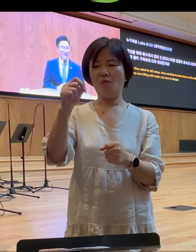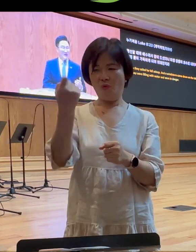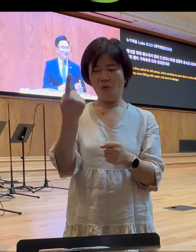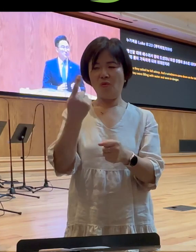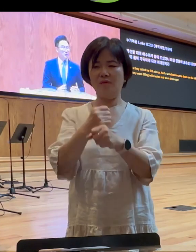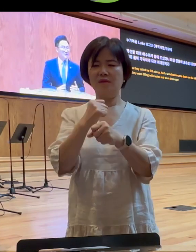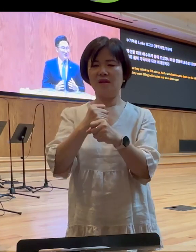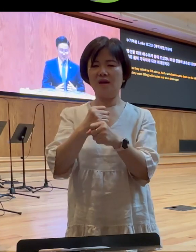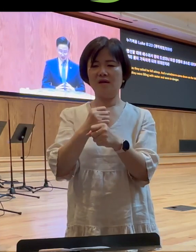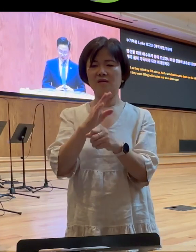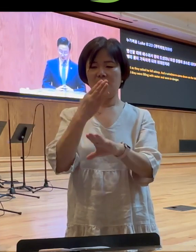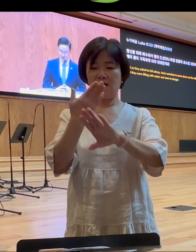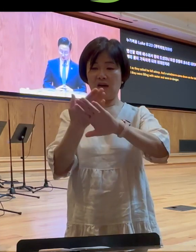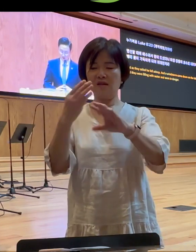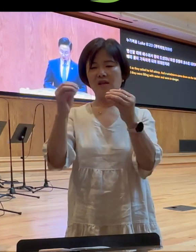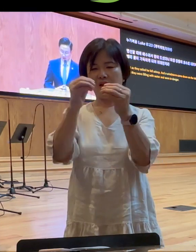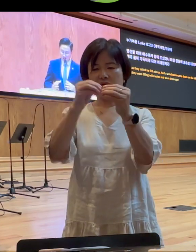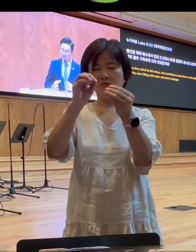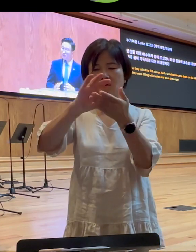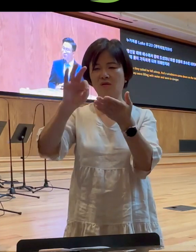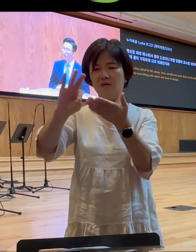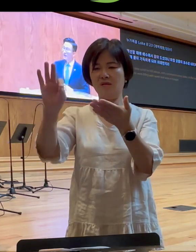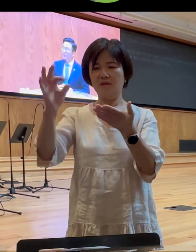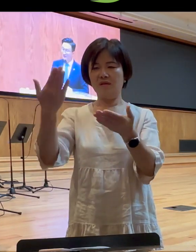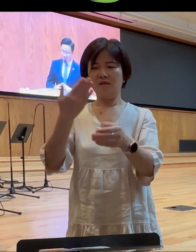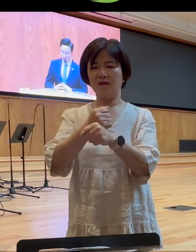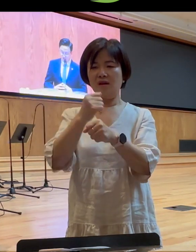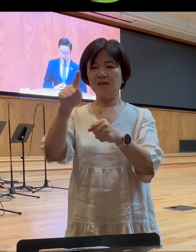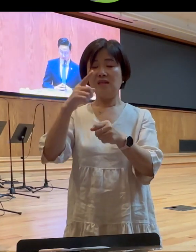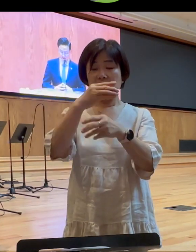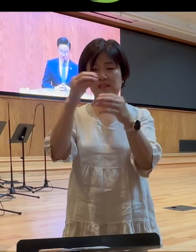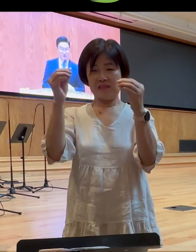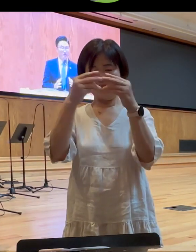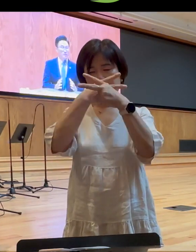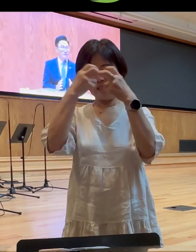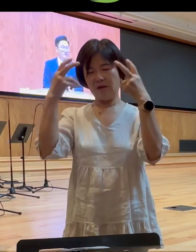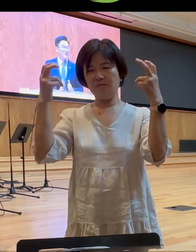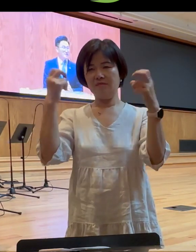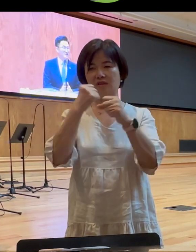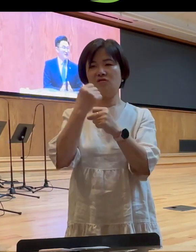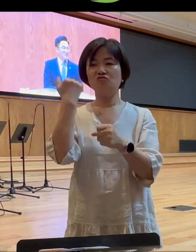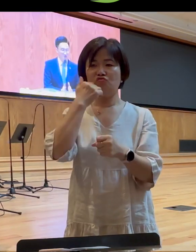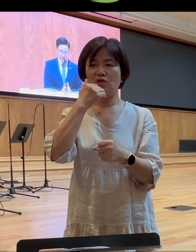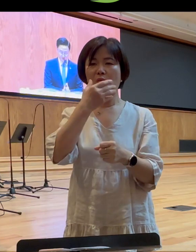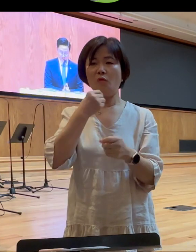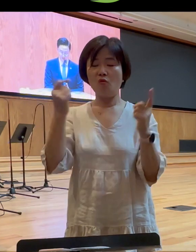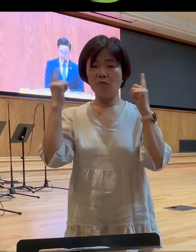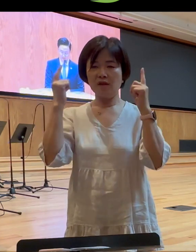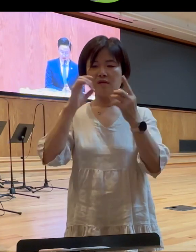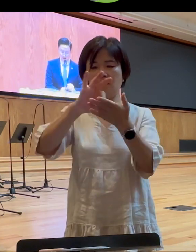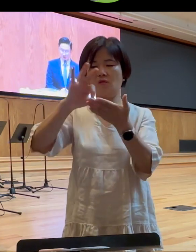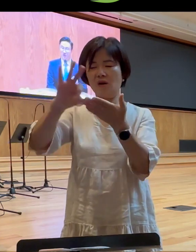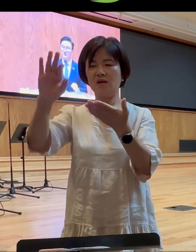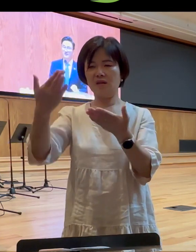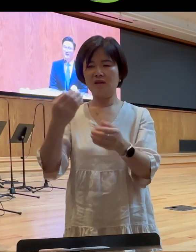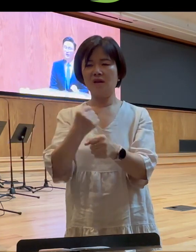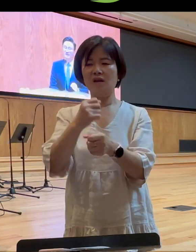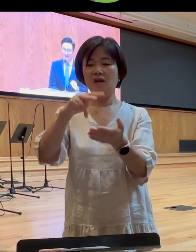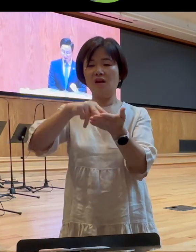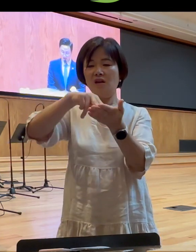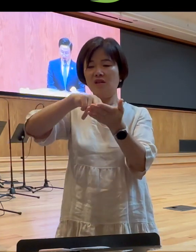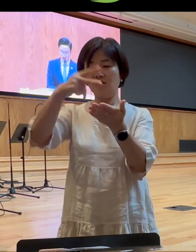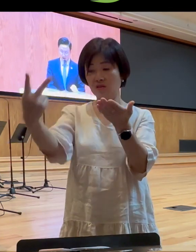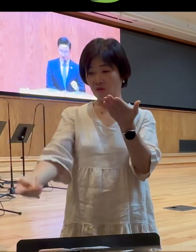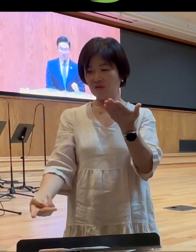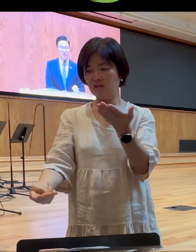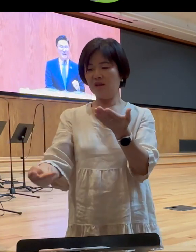얘기한 카듀도와 다른 단어이죠. 이 아피프노라고 하는 이 단어는 누가복음에서만 쓰이는 합성어인데, 떨어지다라고 하는